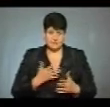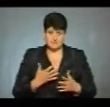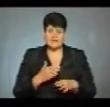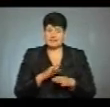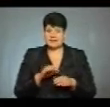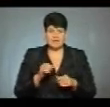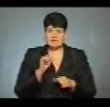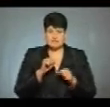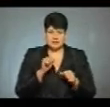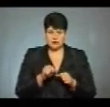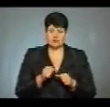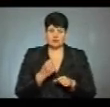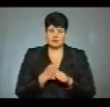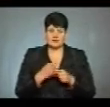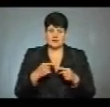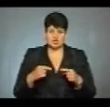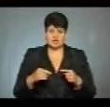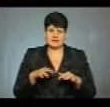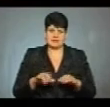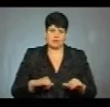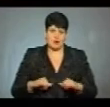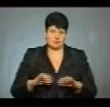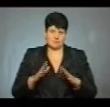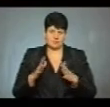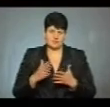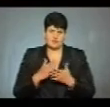частині нанесення ударів та вчинення інших дій з хуліганських мотивів та за